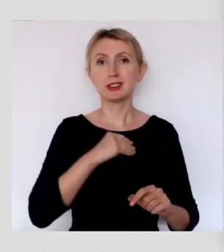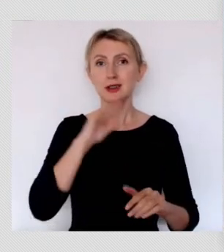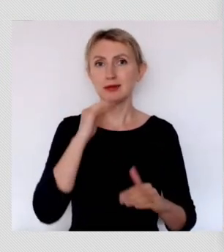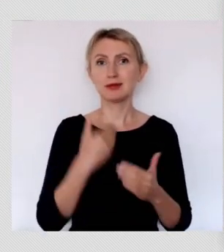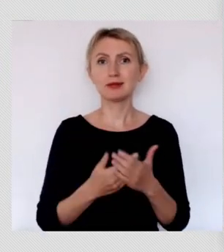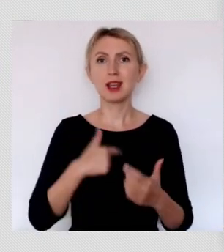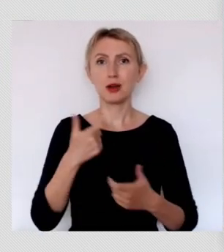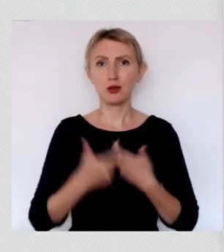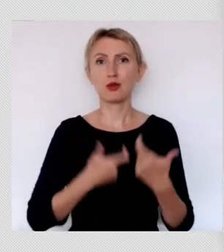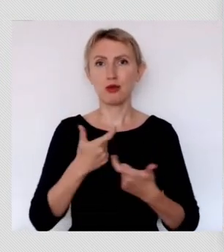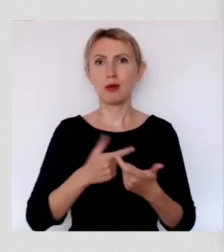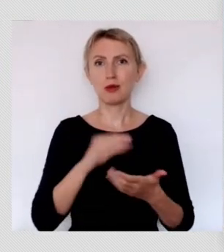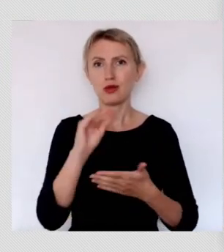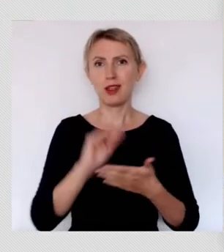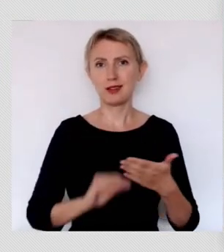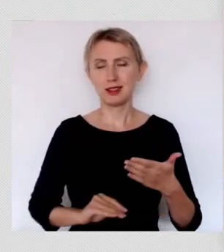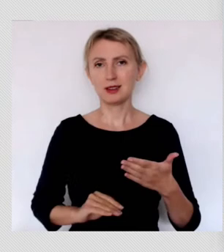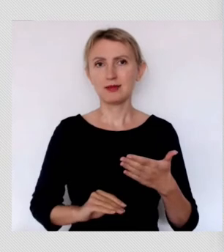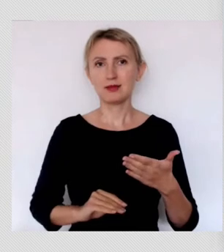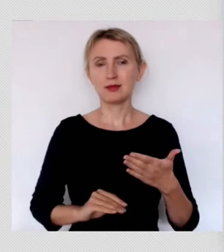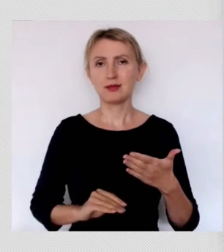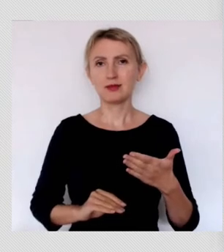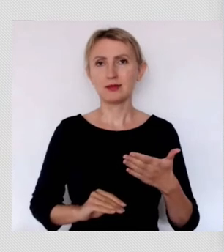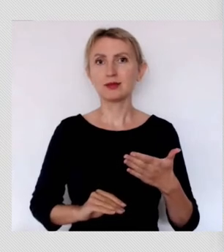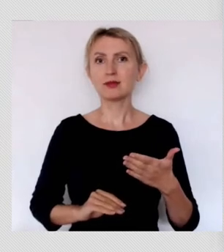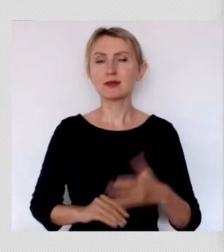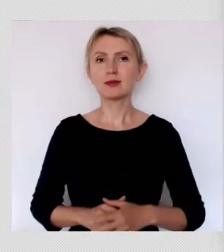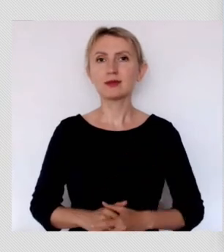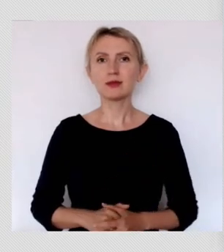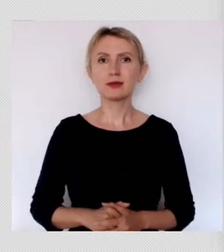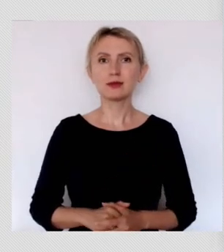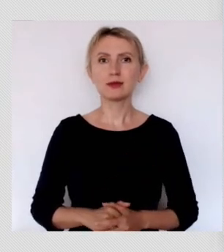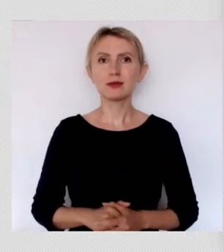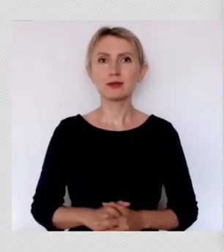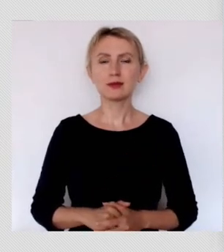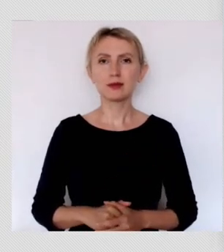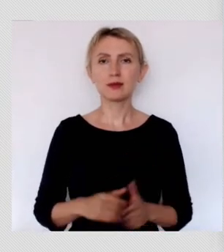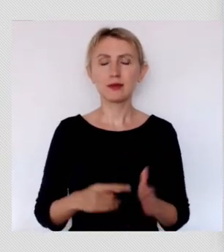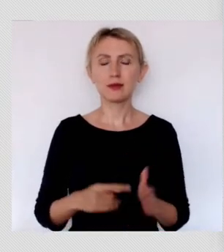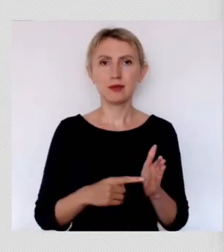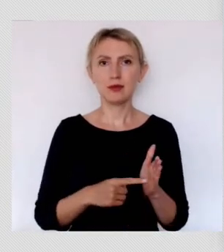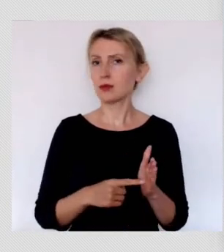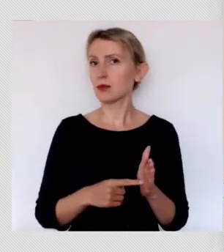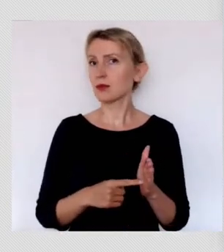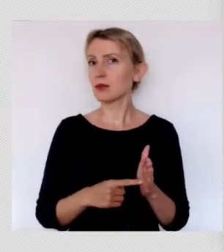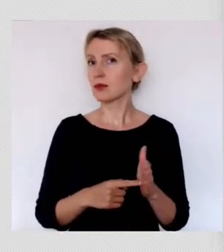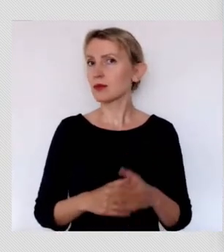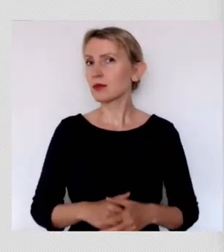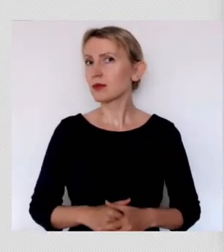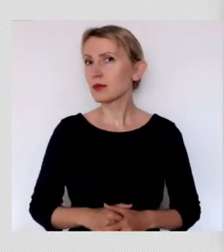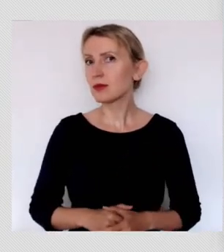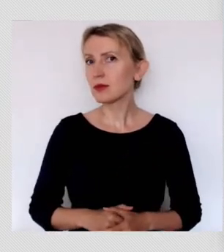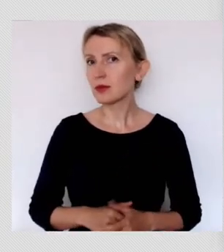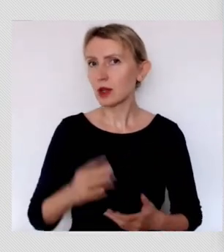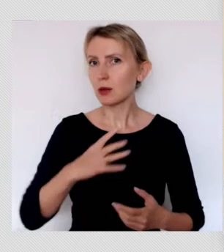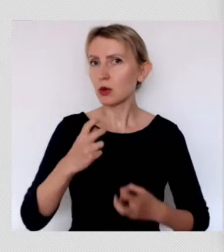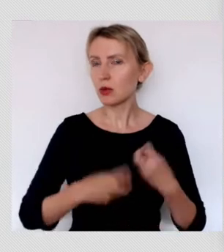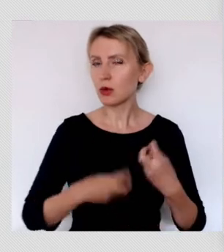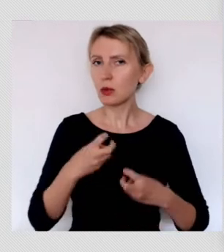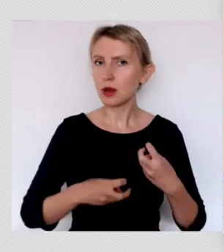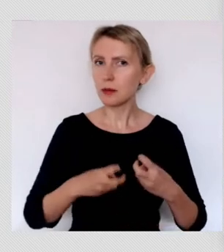notatki odnośnie tego, z czym miałem z poruszanych kwestii dość duże problemy, no bo